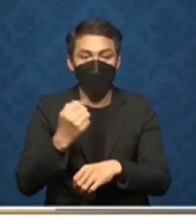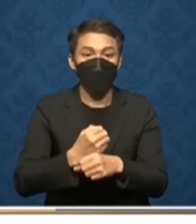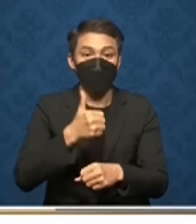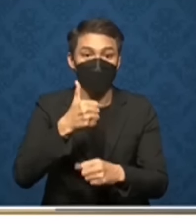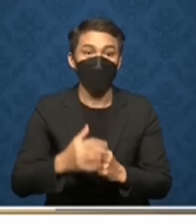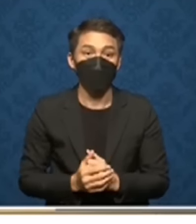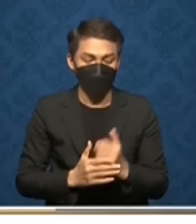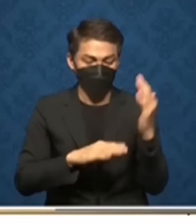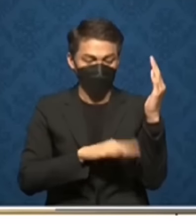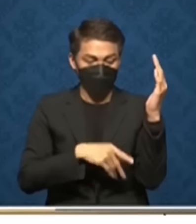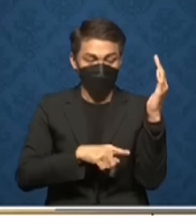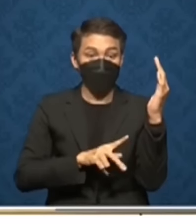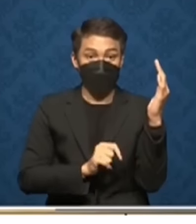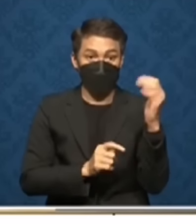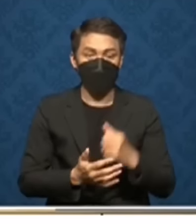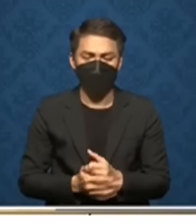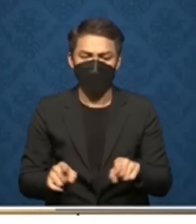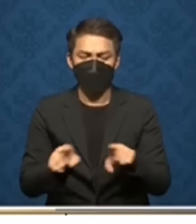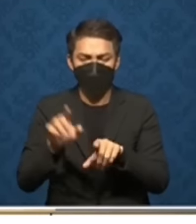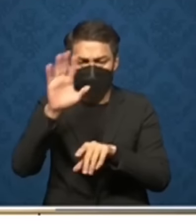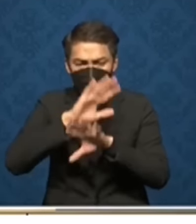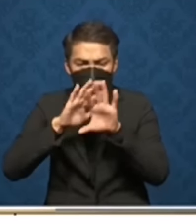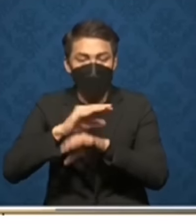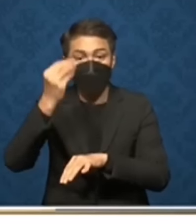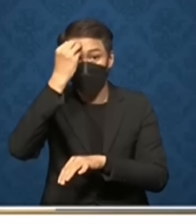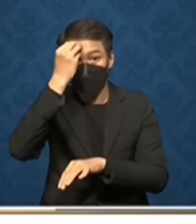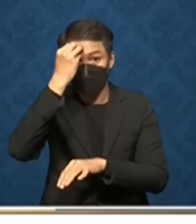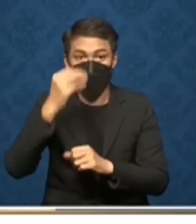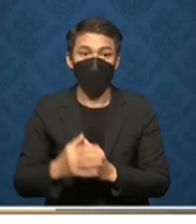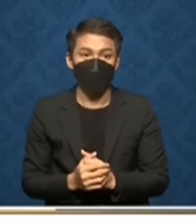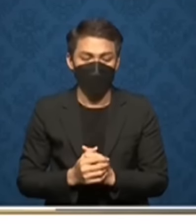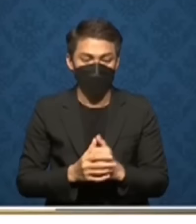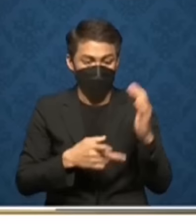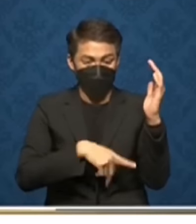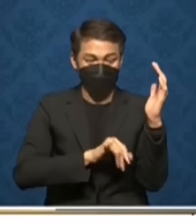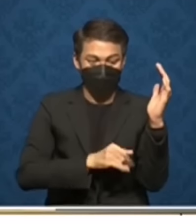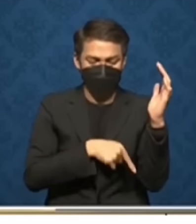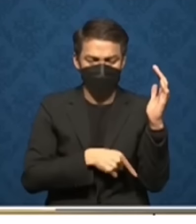ผมมองปัตตานีเหมือนชิกิจิที่ญี่ปุ่นนะครับต้องบอกปัตตานีเนี่ยมีตลาดค้